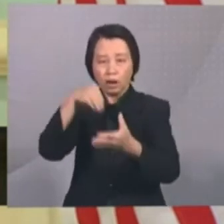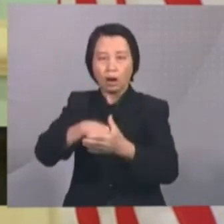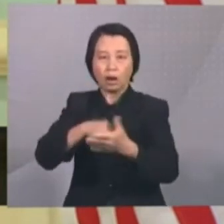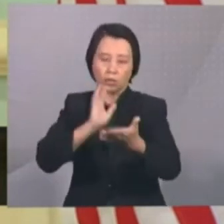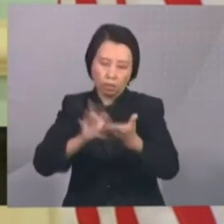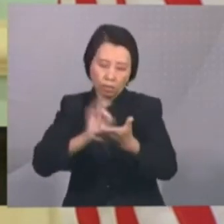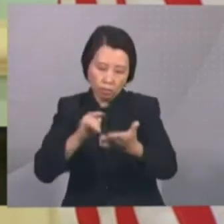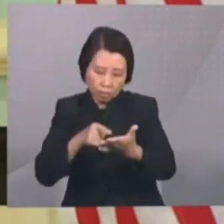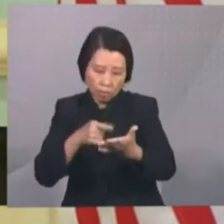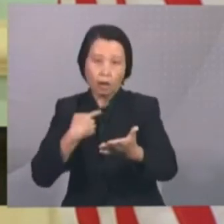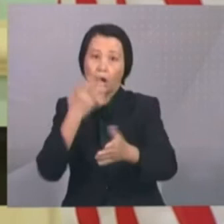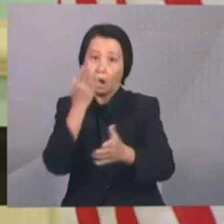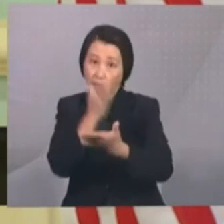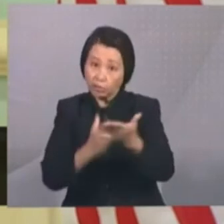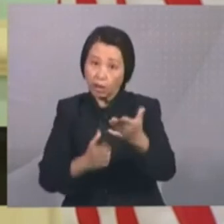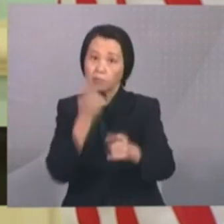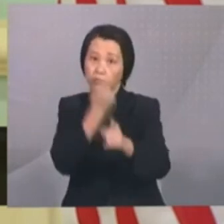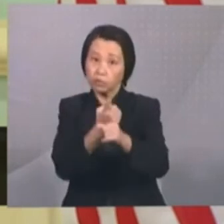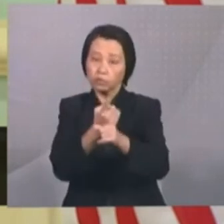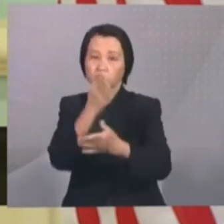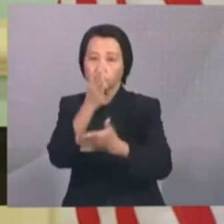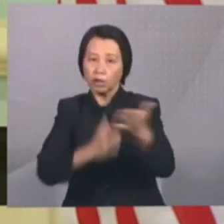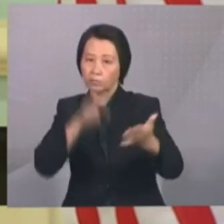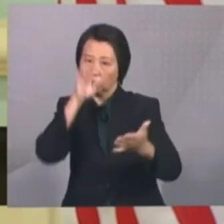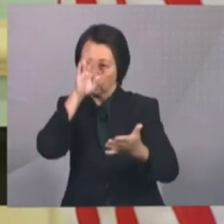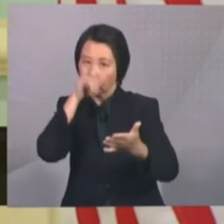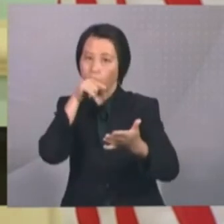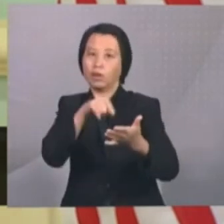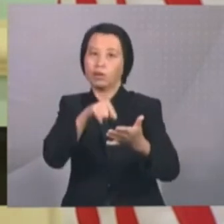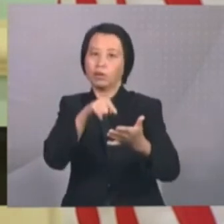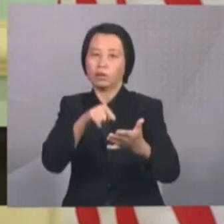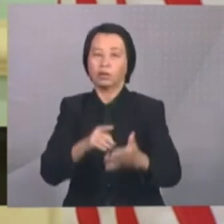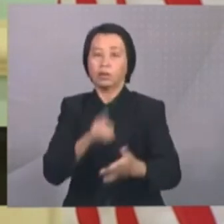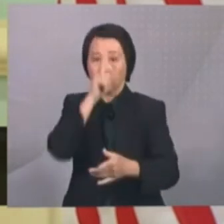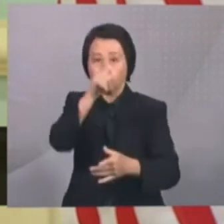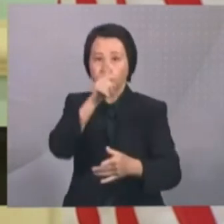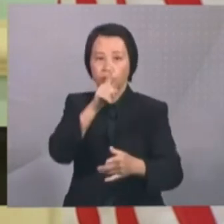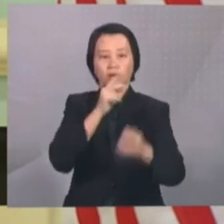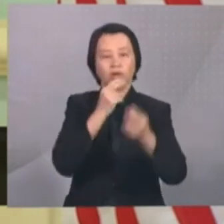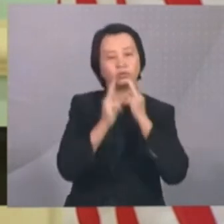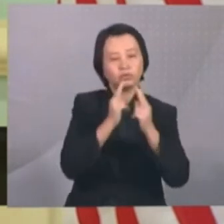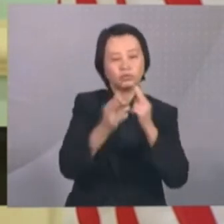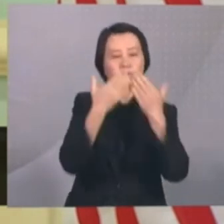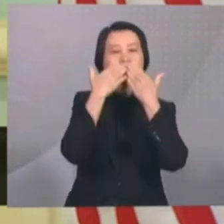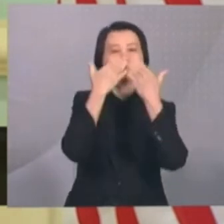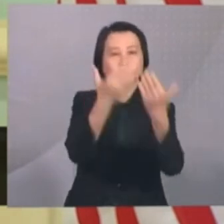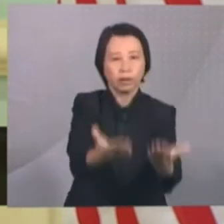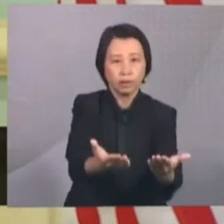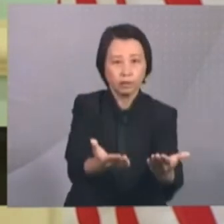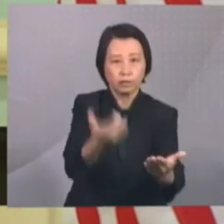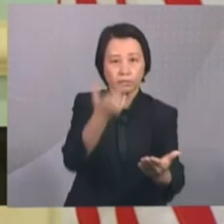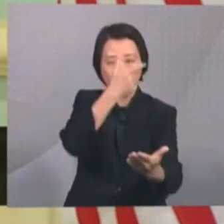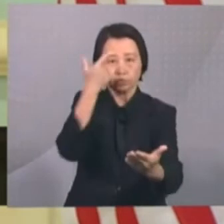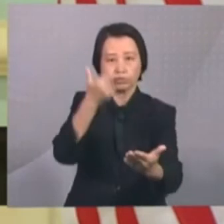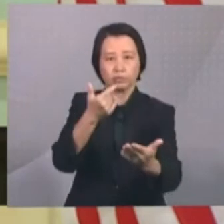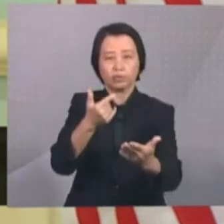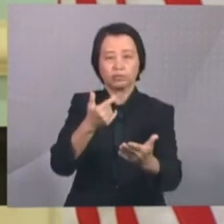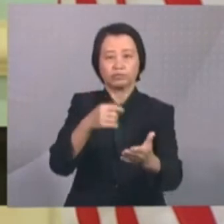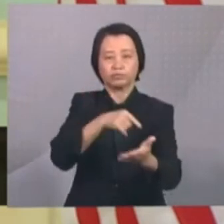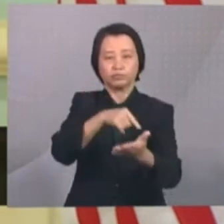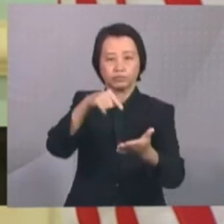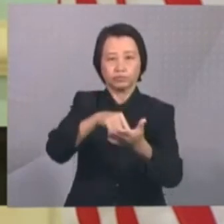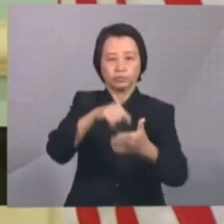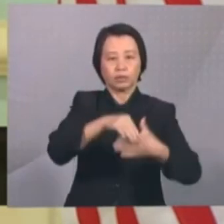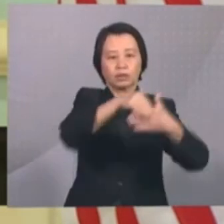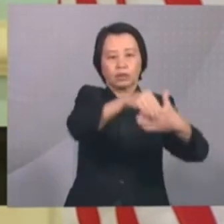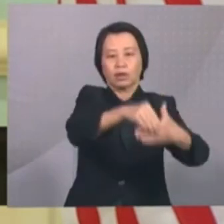ada yang benar ada yang palsu Yang benar gitu cacing-cacing karena ini juga merupakan